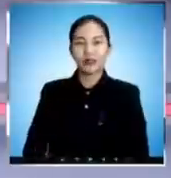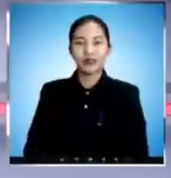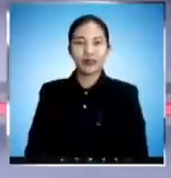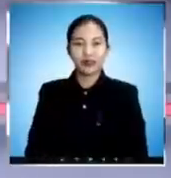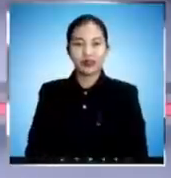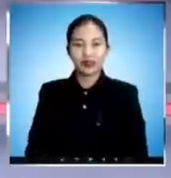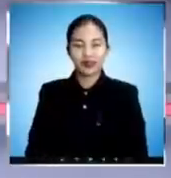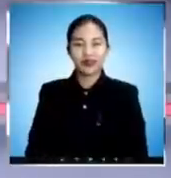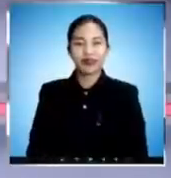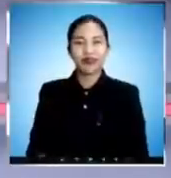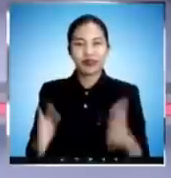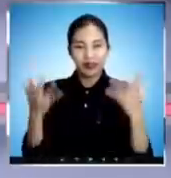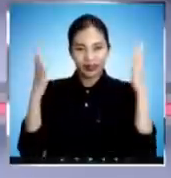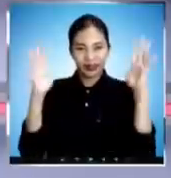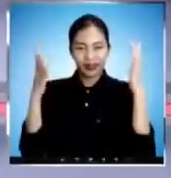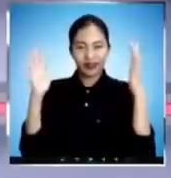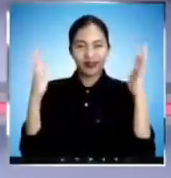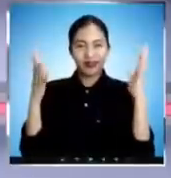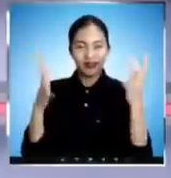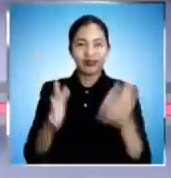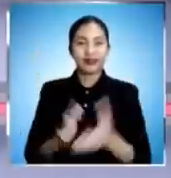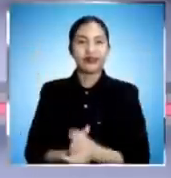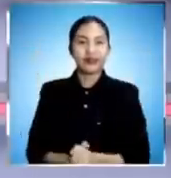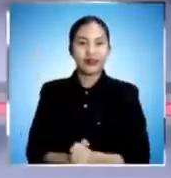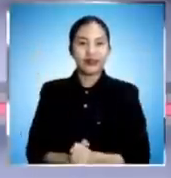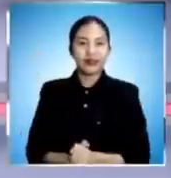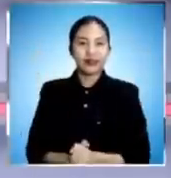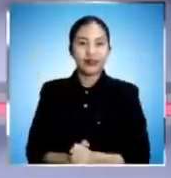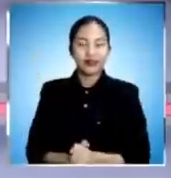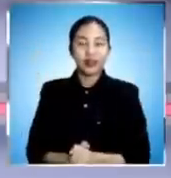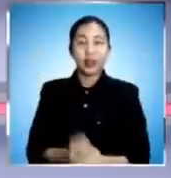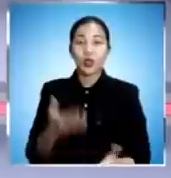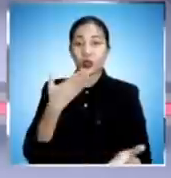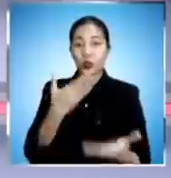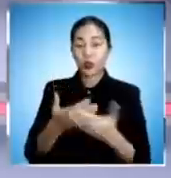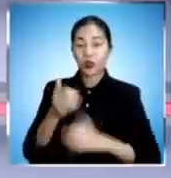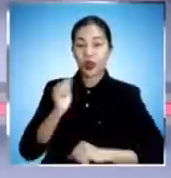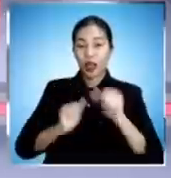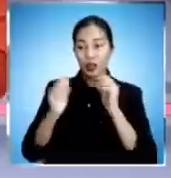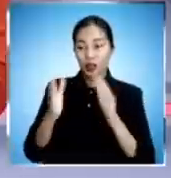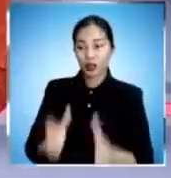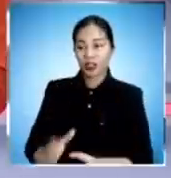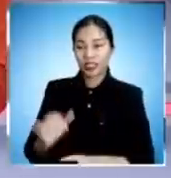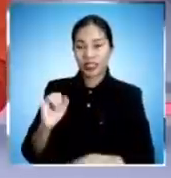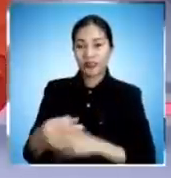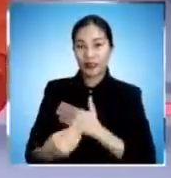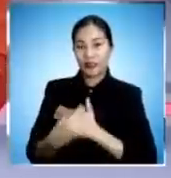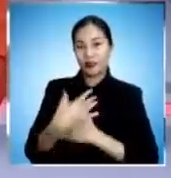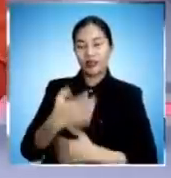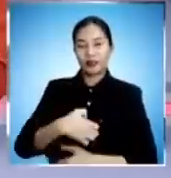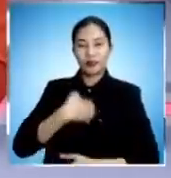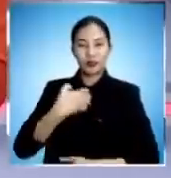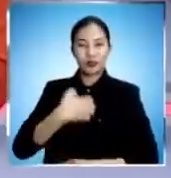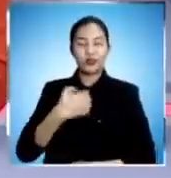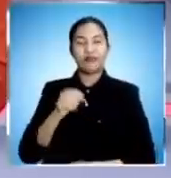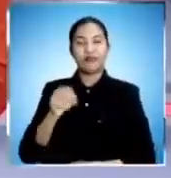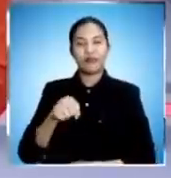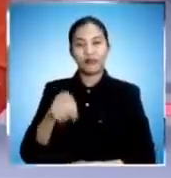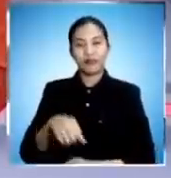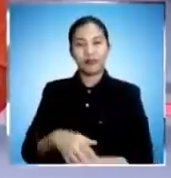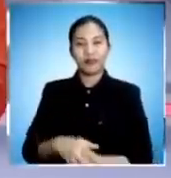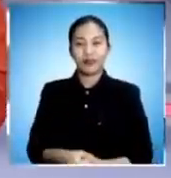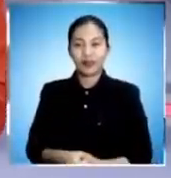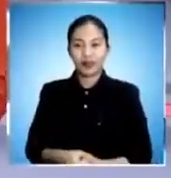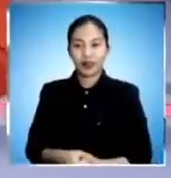kung saan masasabi mo talagang magaling na aktor at aktres kapag pati ikaw nadala sa emosyon. Aba, kaya nga Kuya Kim, yung tipong hindi naman ikaw yung bidang